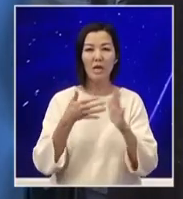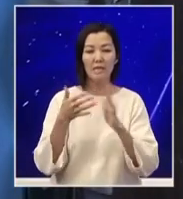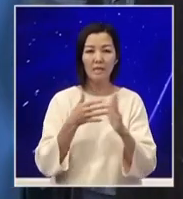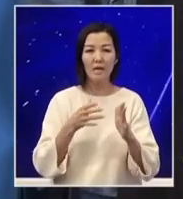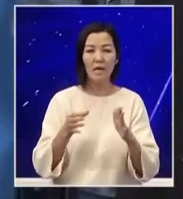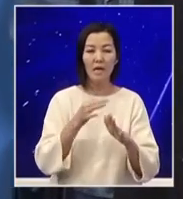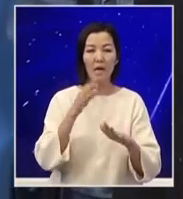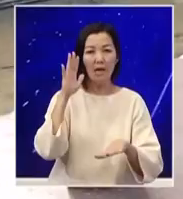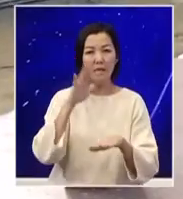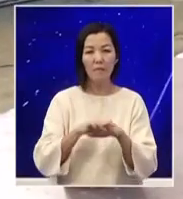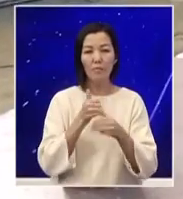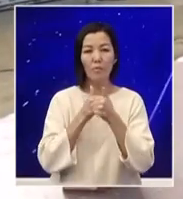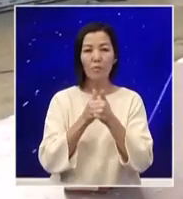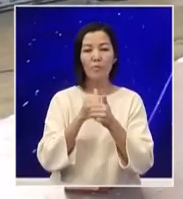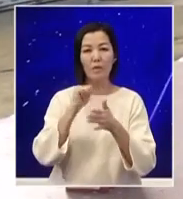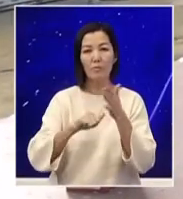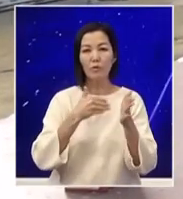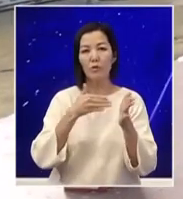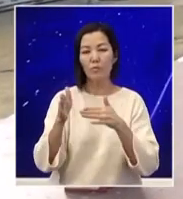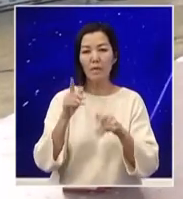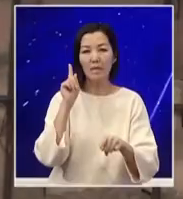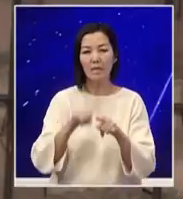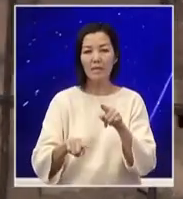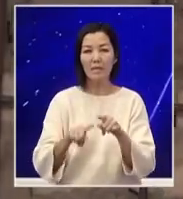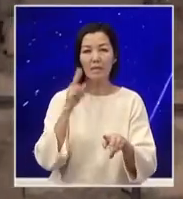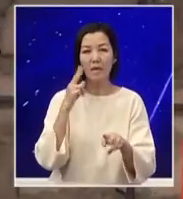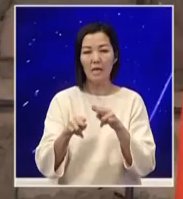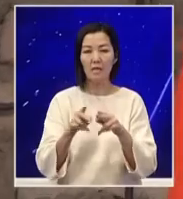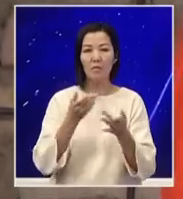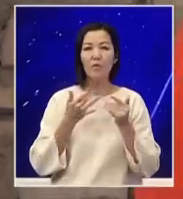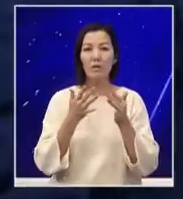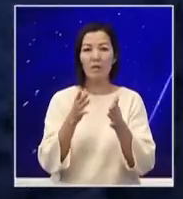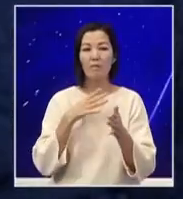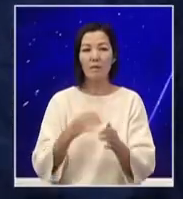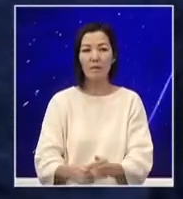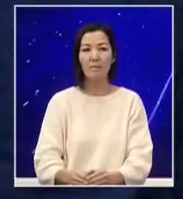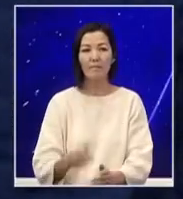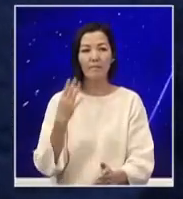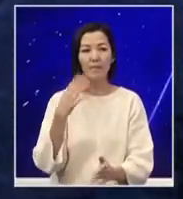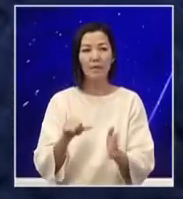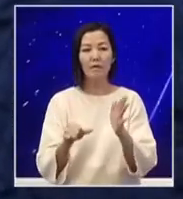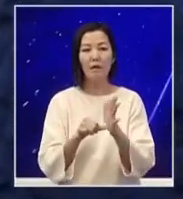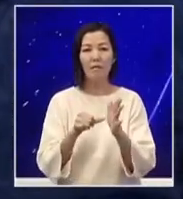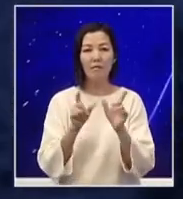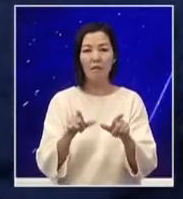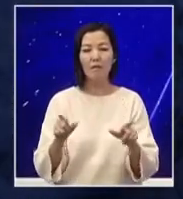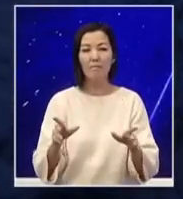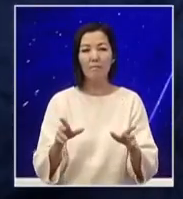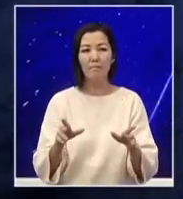Әкім орынбасары олқылықты ретке келтіріп ширақ қимылдауларын талап етті. 46 адамбыз уже. Қанша болу